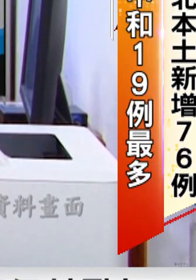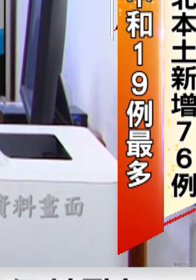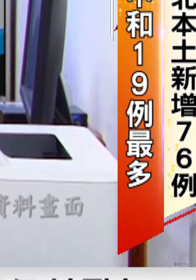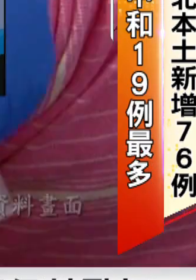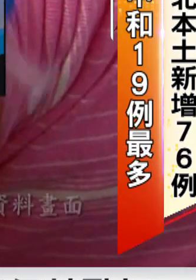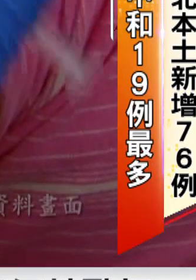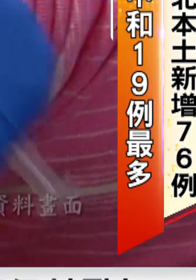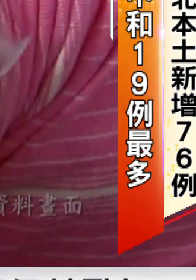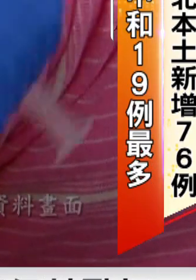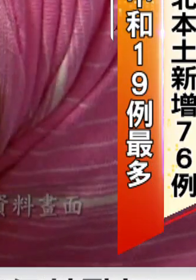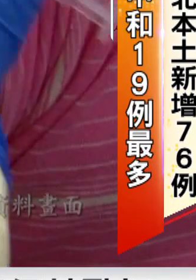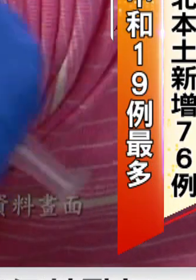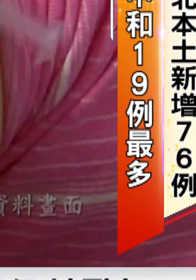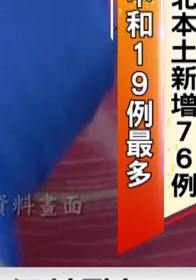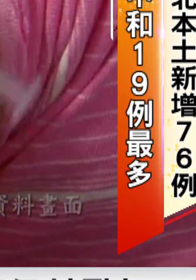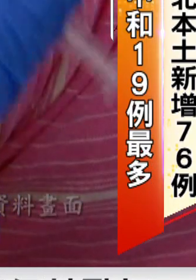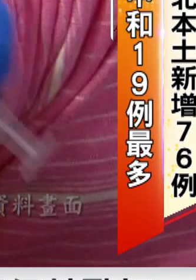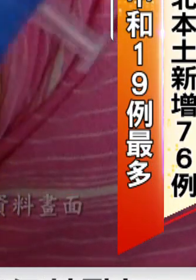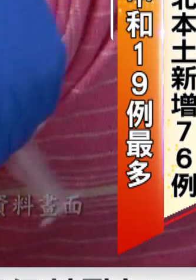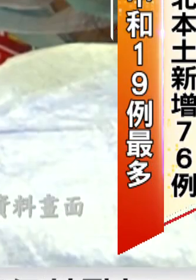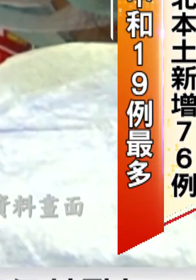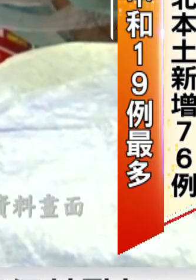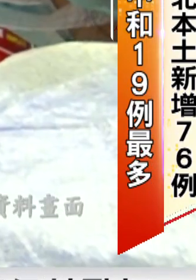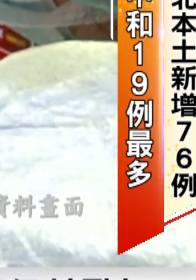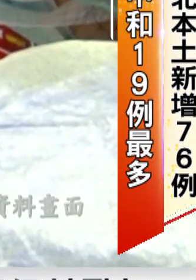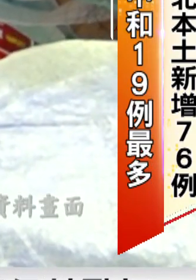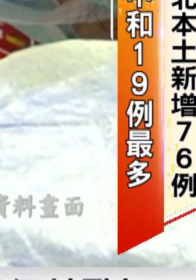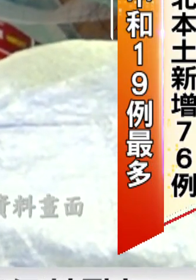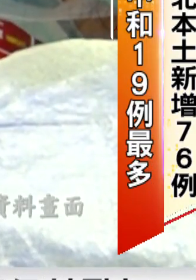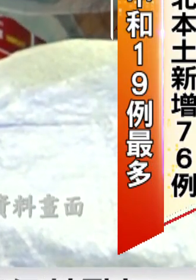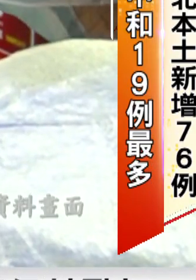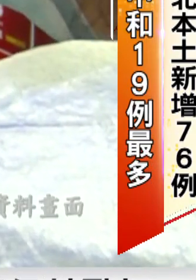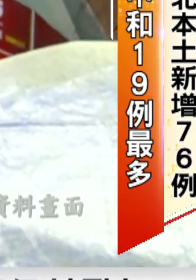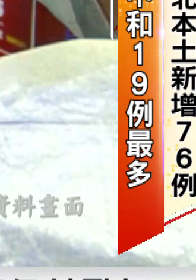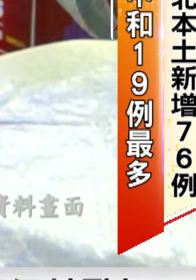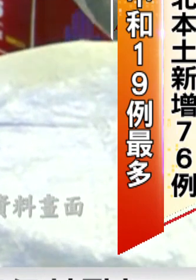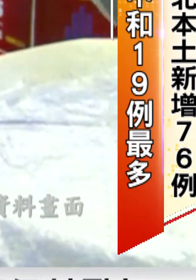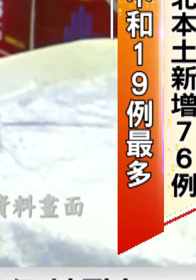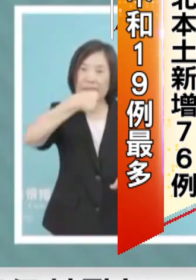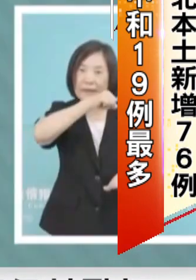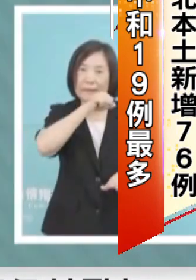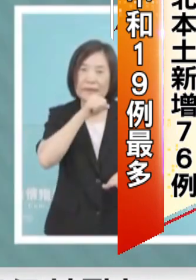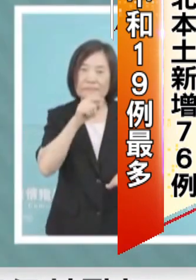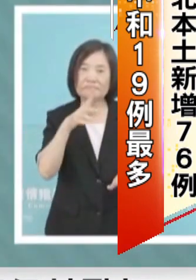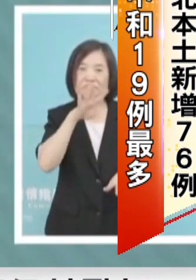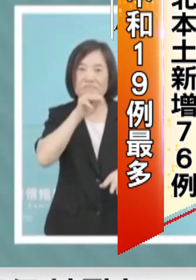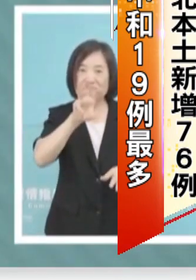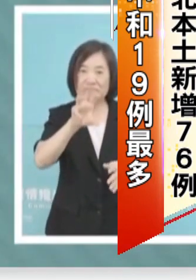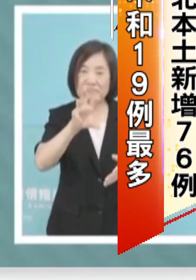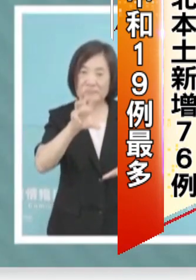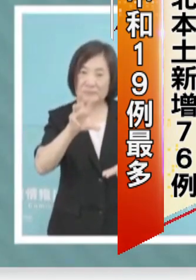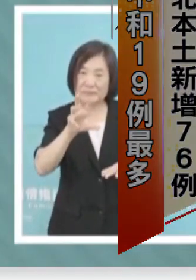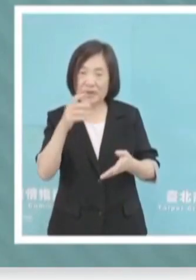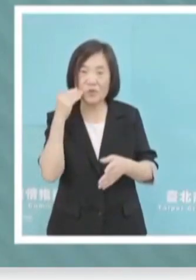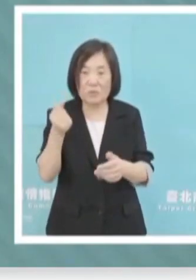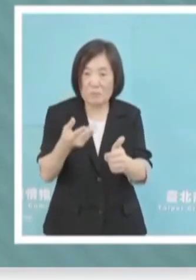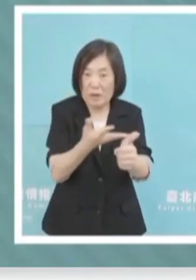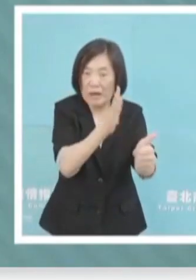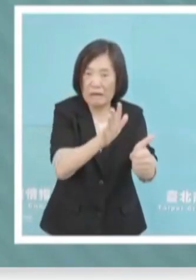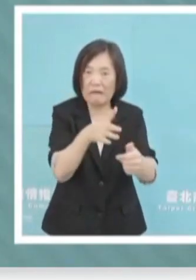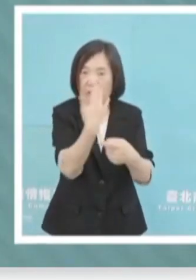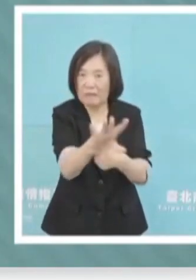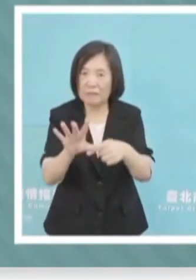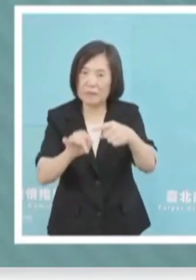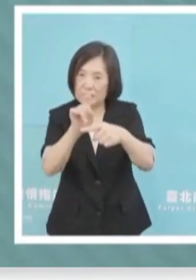但猝死案例也来到4人。北市有因此出现缓打潮吗？ 80岁感染的话，死亡率